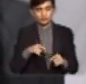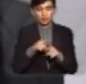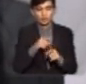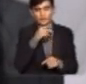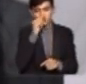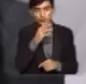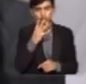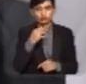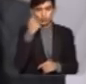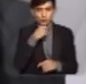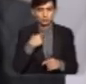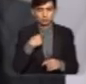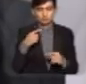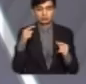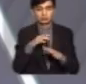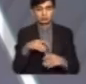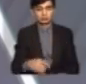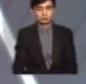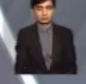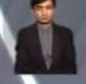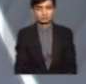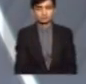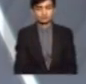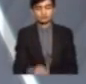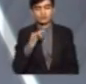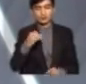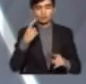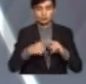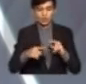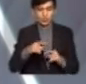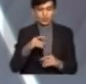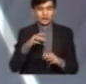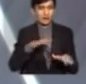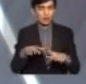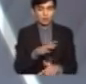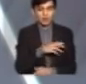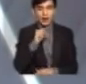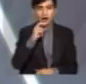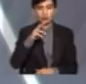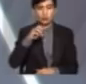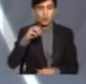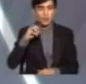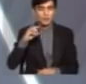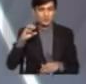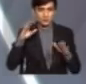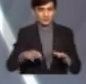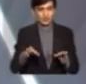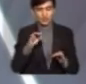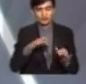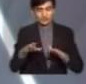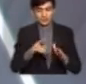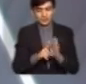обвинениям состава и к другому резонансному делу в актобе завершилась следствие по делу